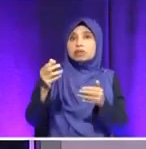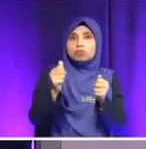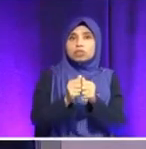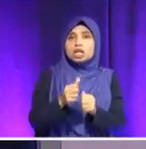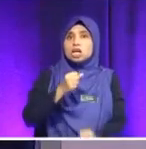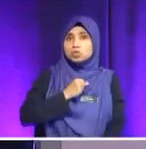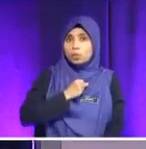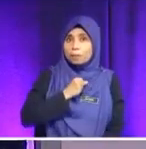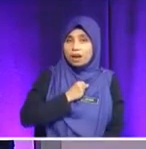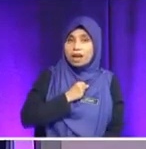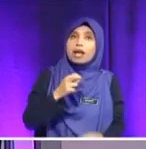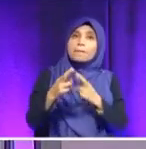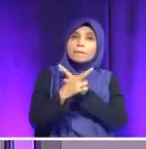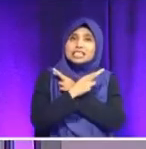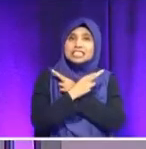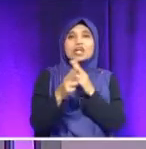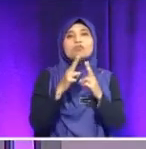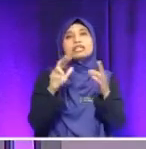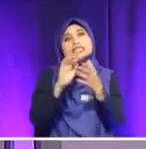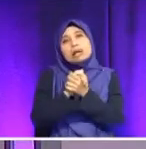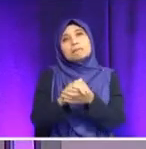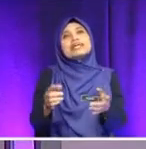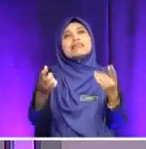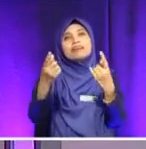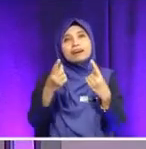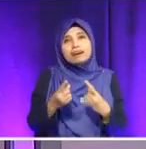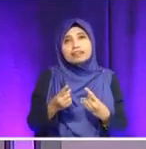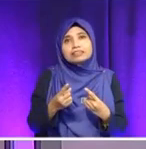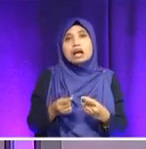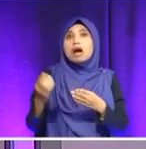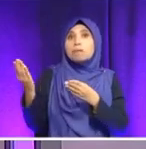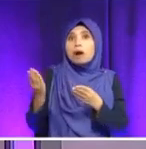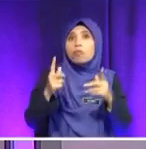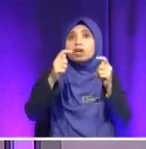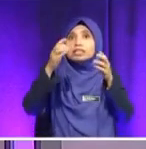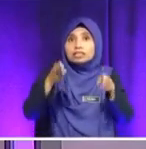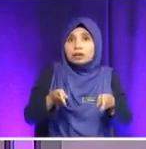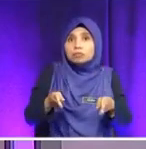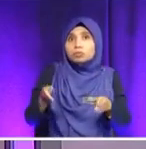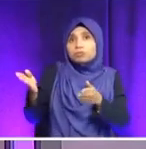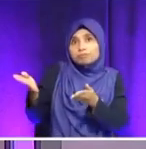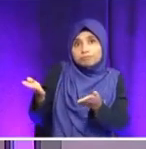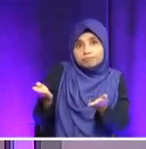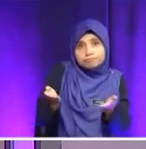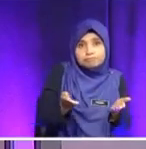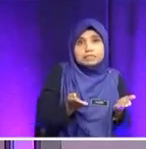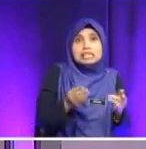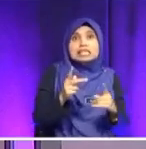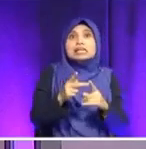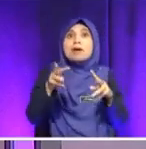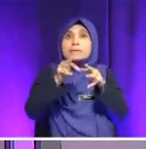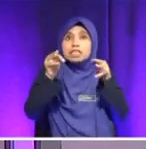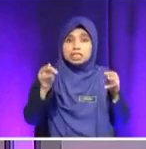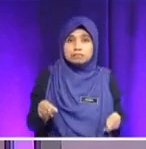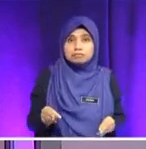sopan. Cakaplah, ucaplah selamat datang. Dan bawa tetamu ke meja dengan cakap, okey, sila ikut saya, jemput masuk, sila ikut saya. Jadi